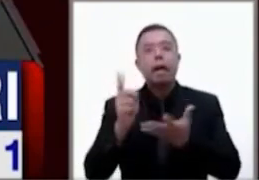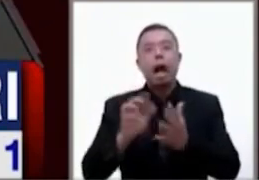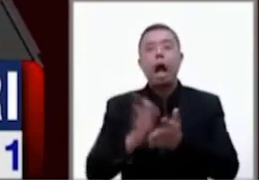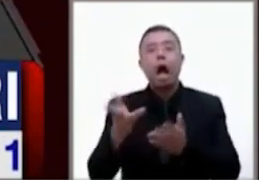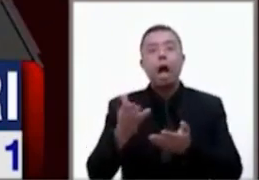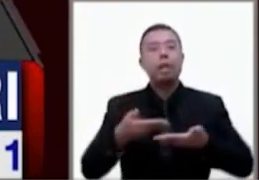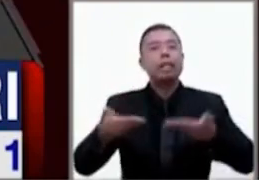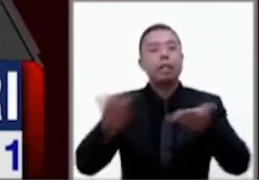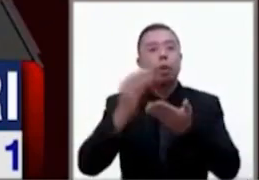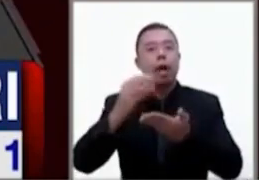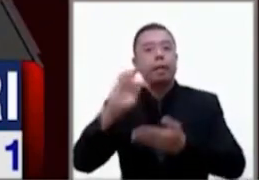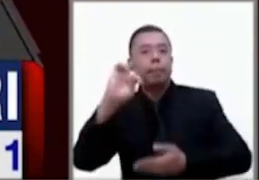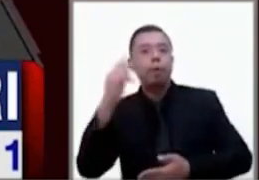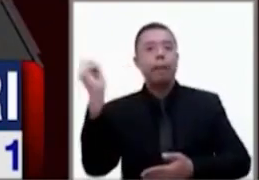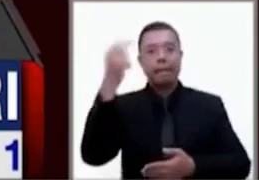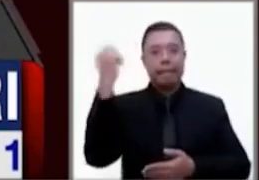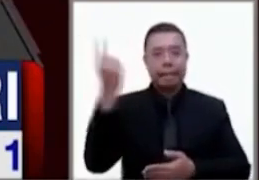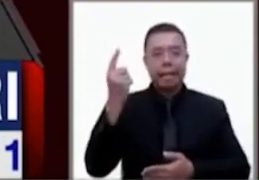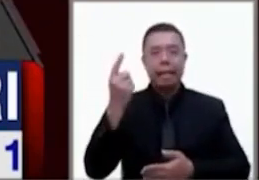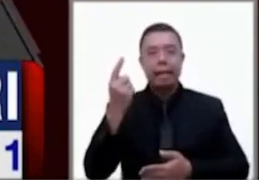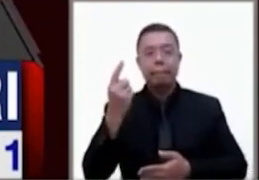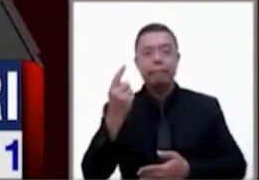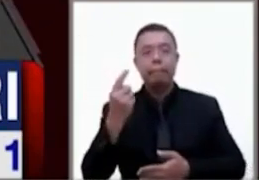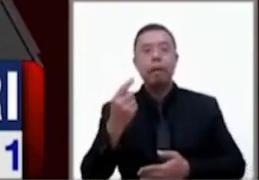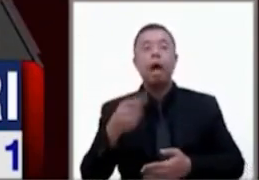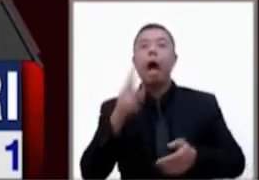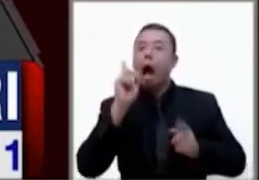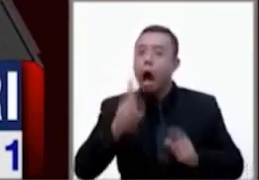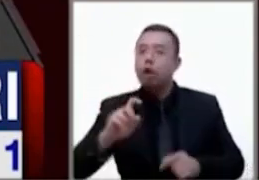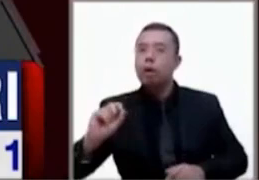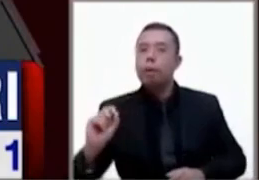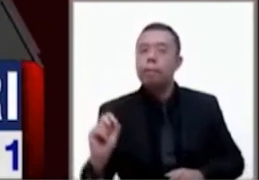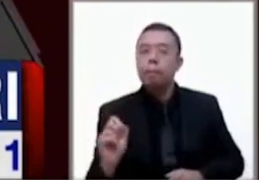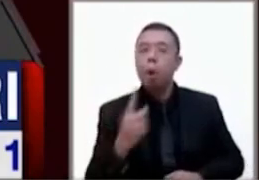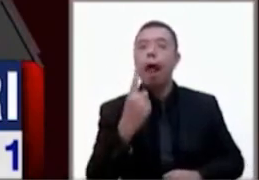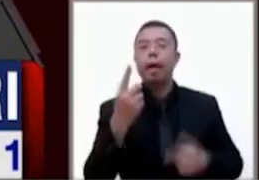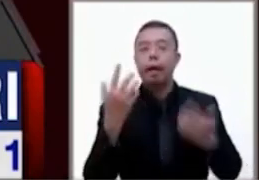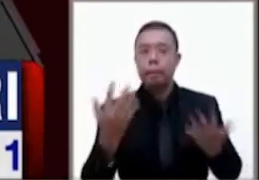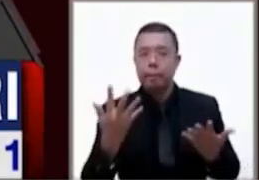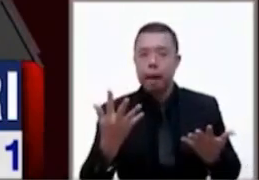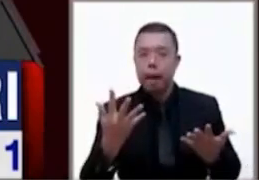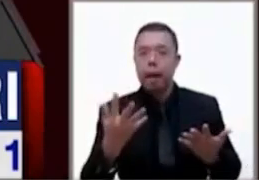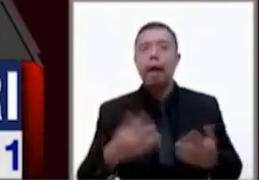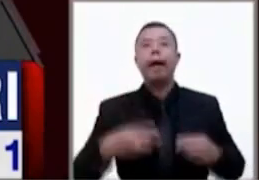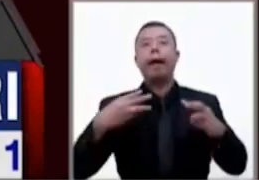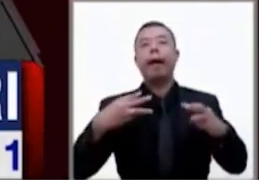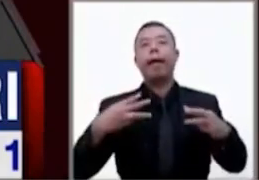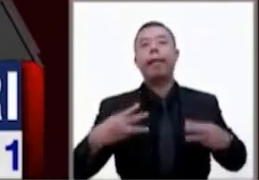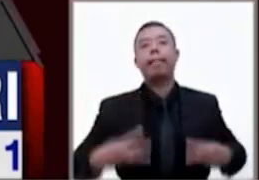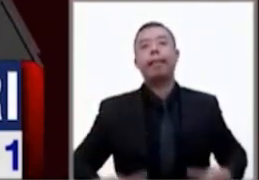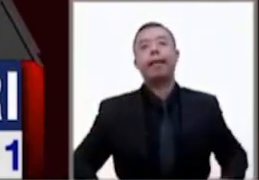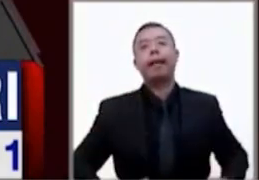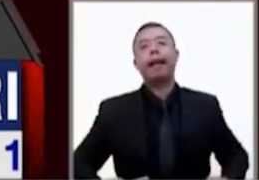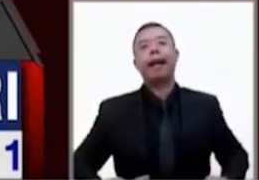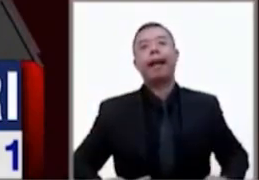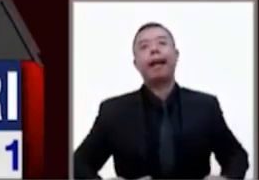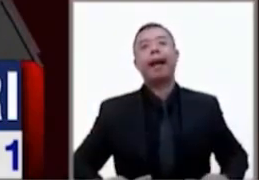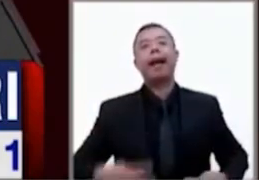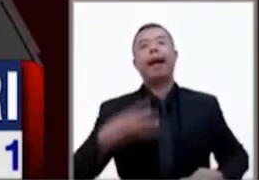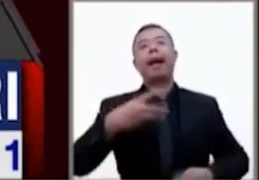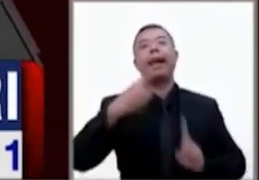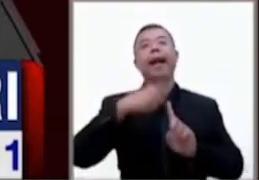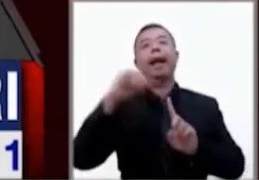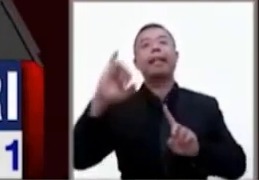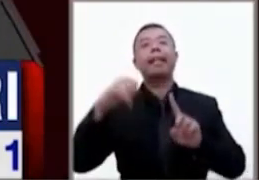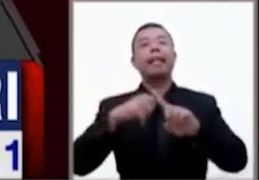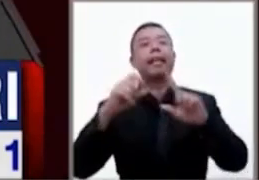iklim, kenyataan krisis iklim harus dimulai dengan etika. Sekali lagi,